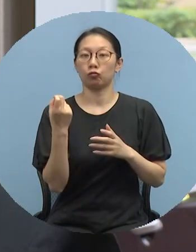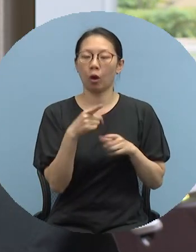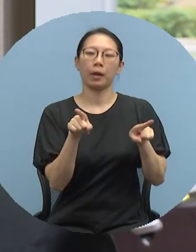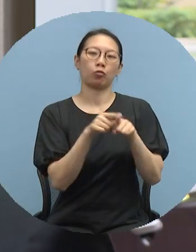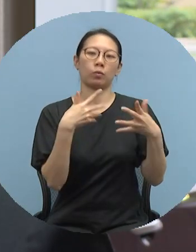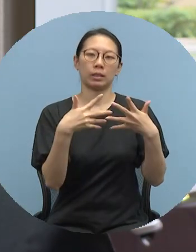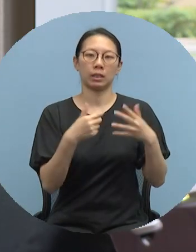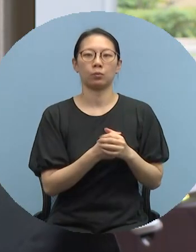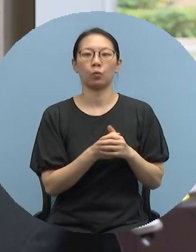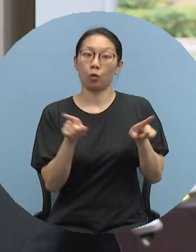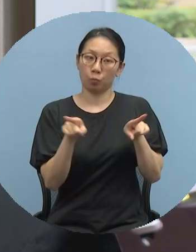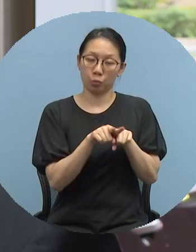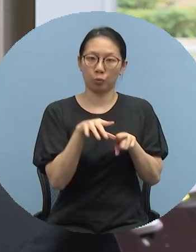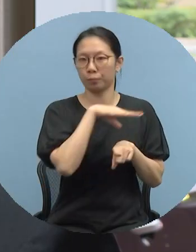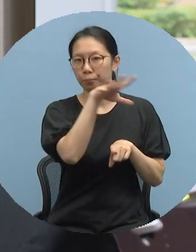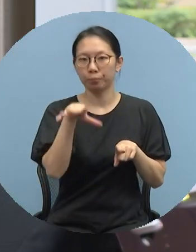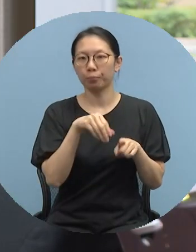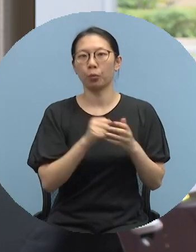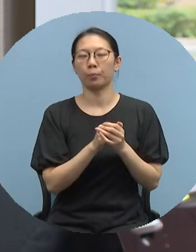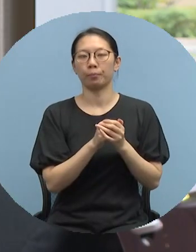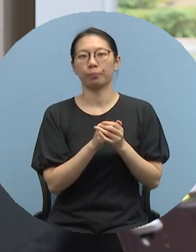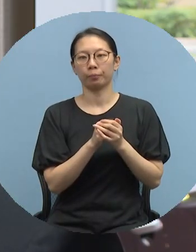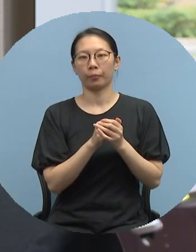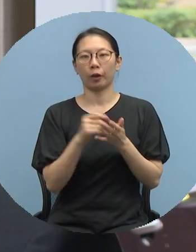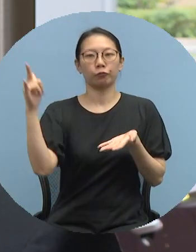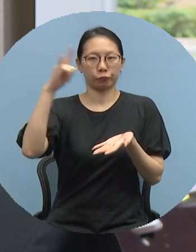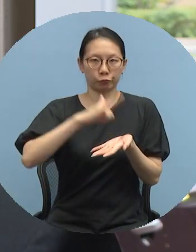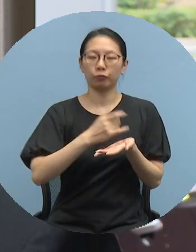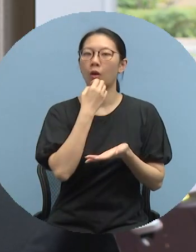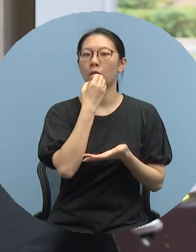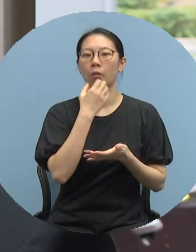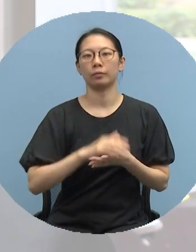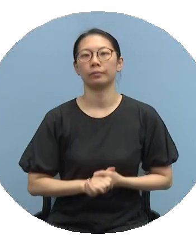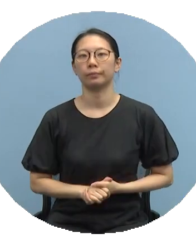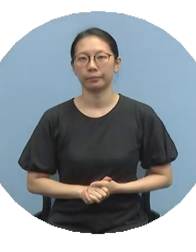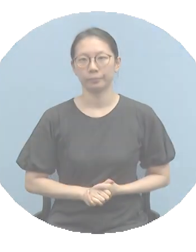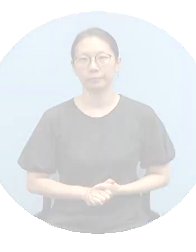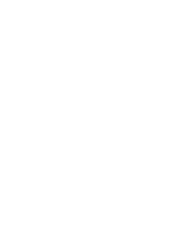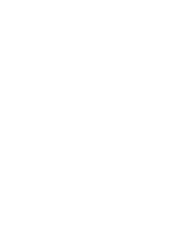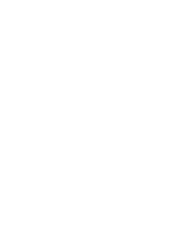我哋專責組嘅同事咧係陪同佢哋咧係坐飛機咧係翻嚟香港嘅。